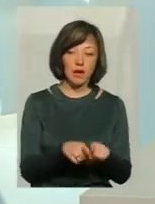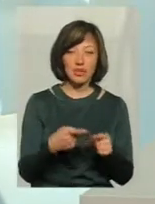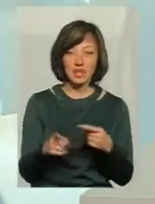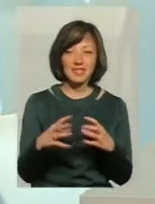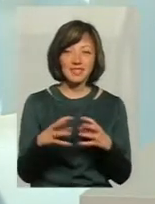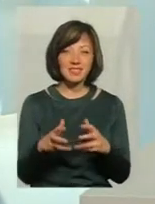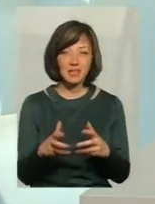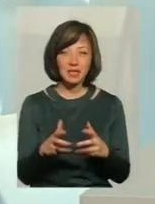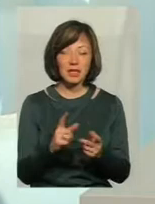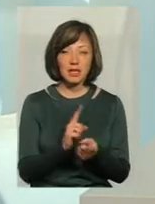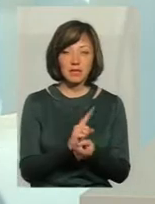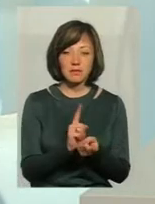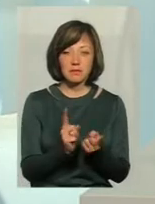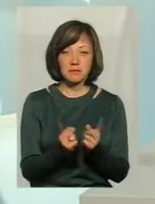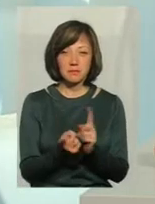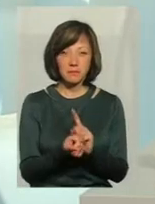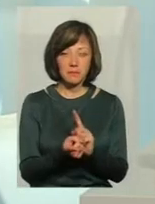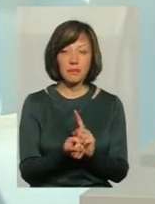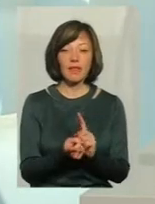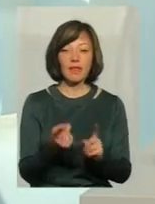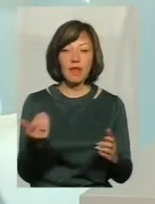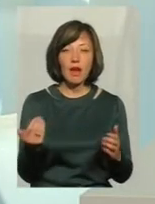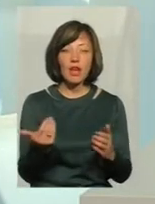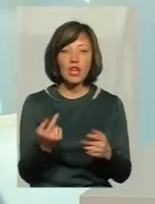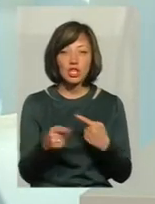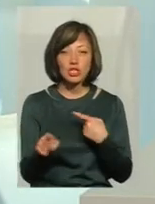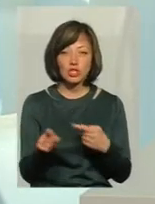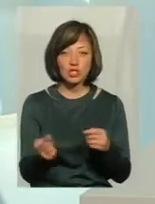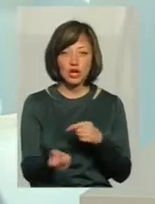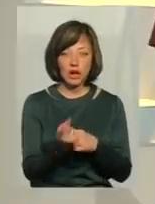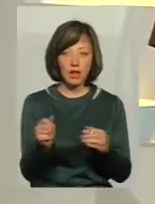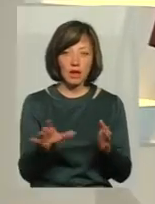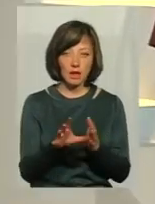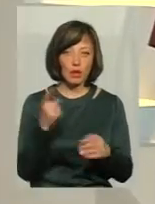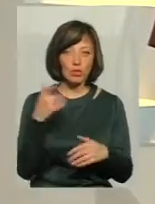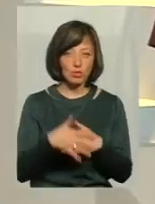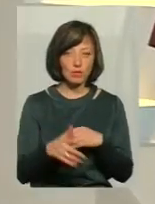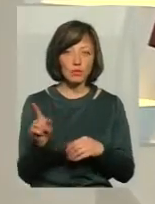він переходить на відновлені джерела енергії, він розуміє, що